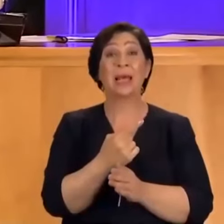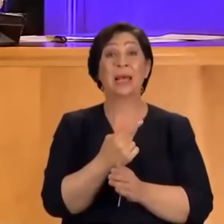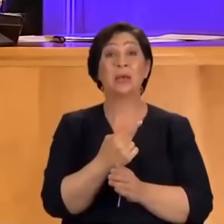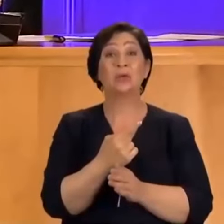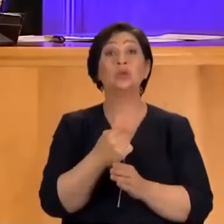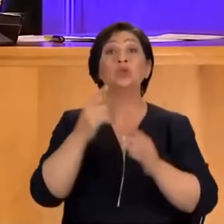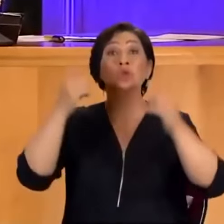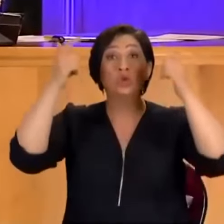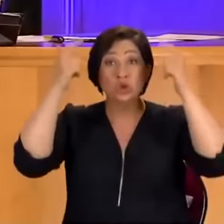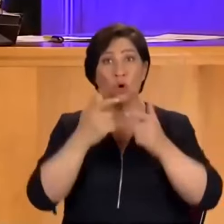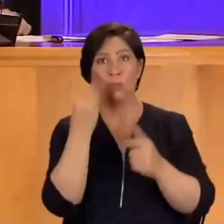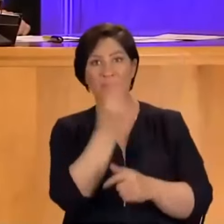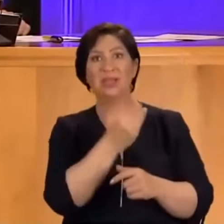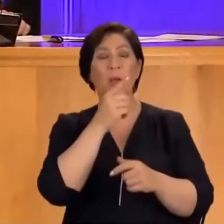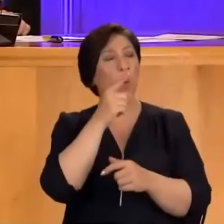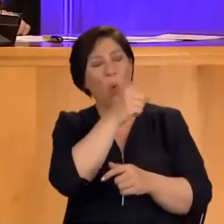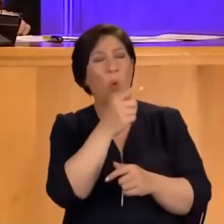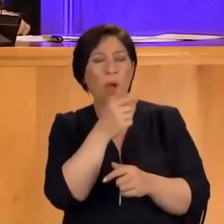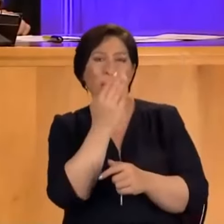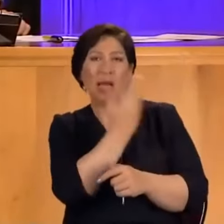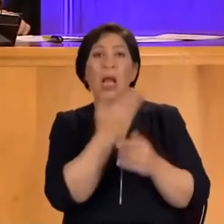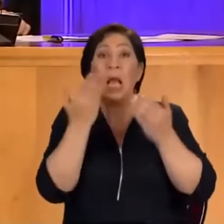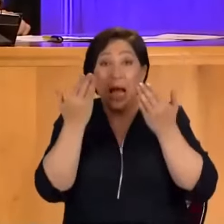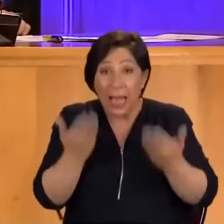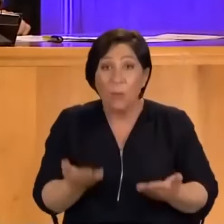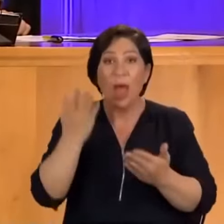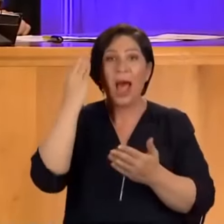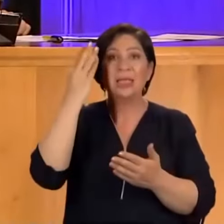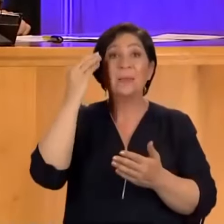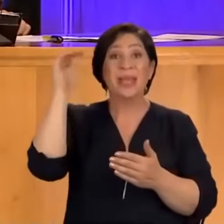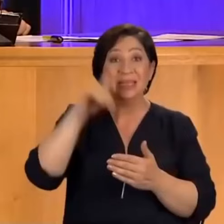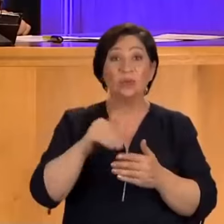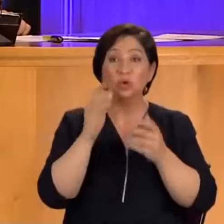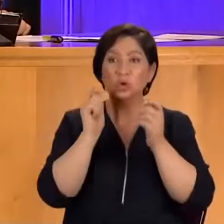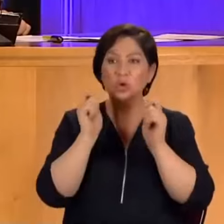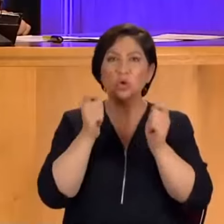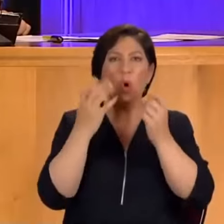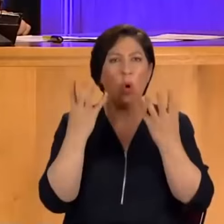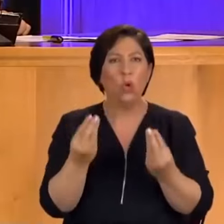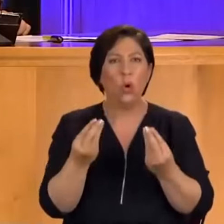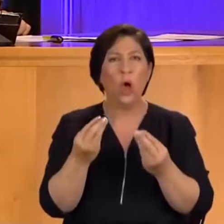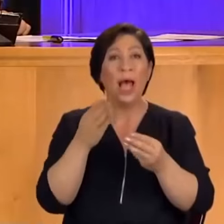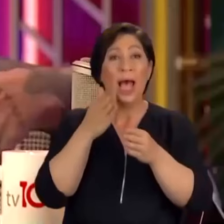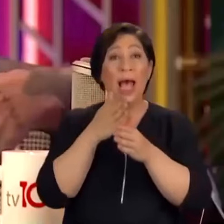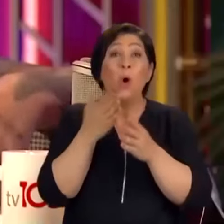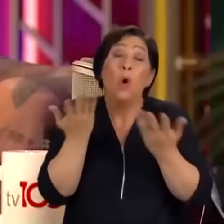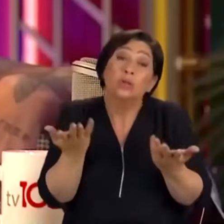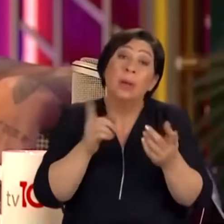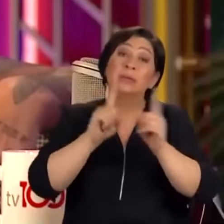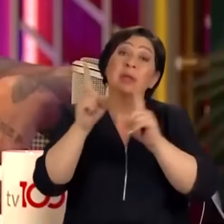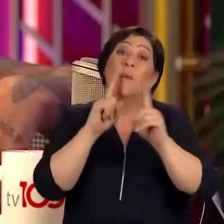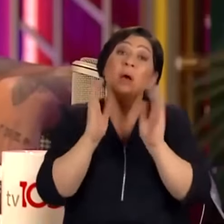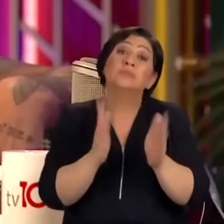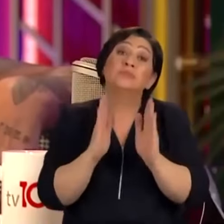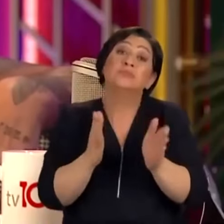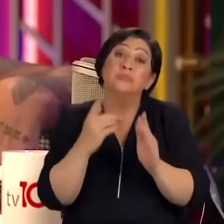dilemekle sorumlu tuttuğun için karşı tarafta bunu kabul etmesi anlamına geleceği için güçlük çekiyor Aslında As o zaman yargı süreci